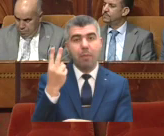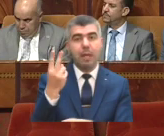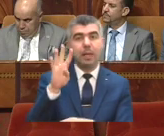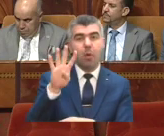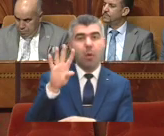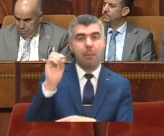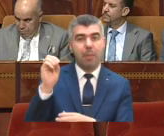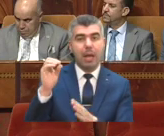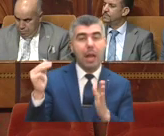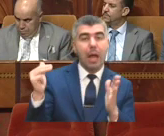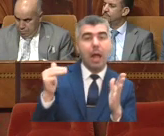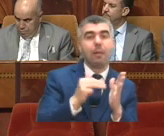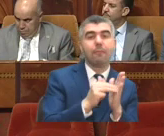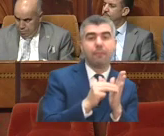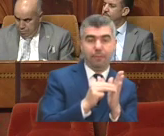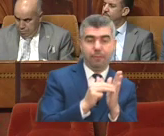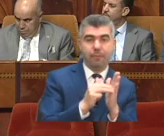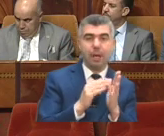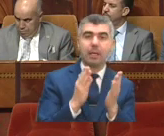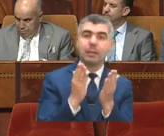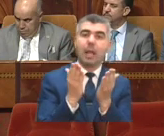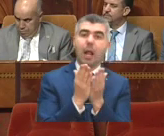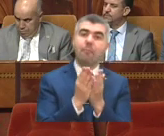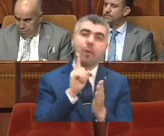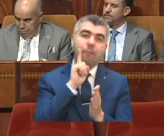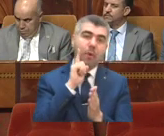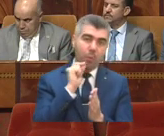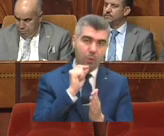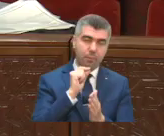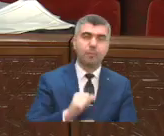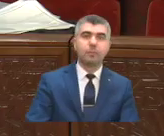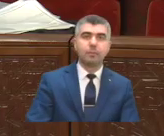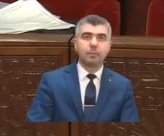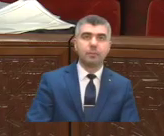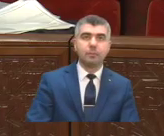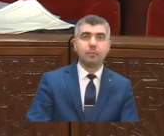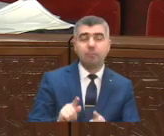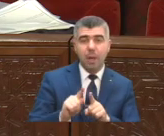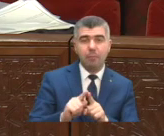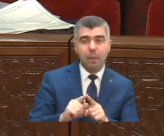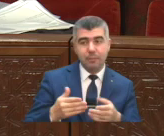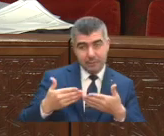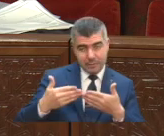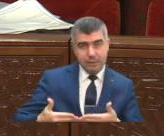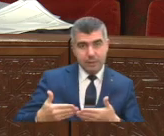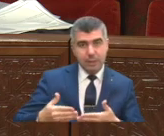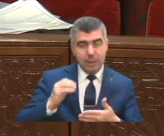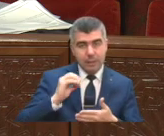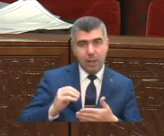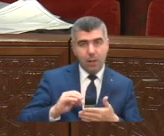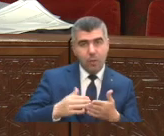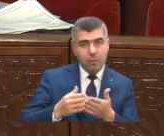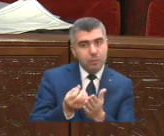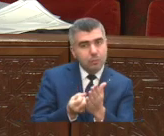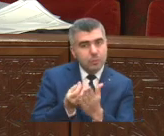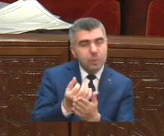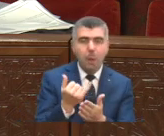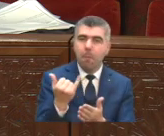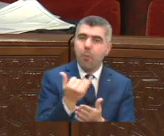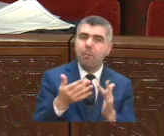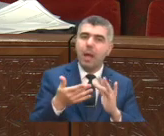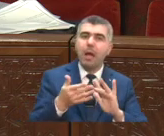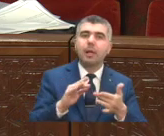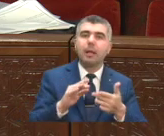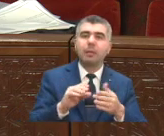1,240,000 طالبه وطالب، ما يمكنش نتعاملوا معاهم بهذا التاطير هذا وبهذه النسبه ديال التاطير. الرقمنه هي اللي غادي تخلينا